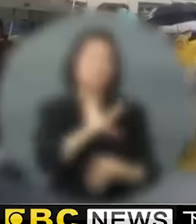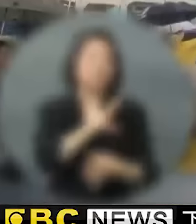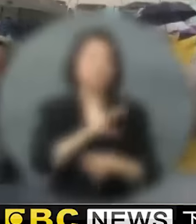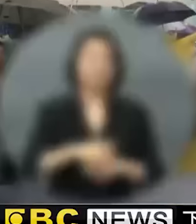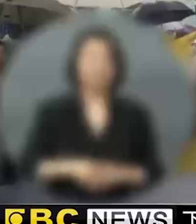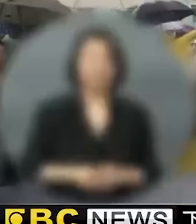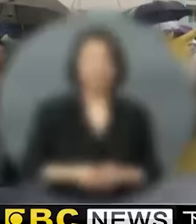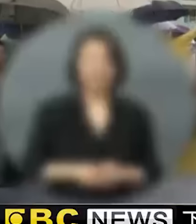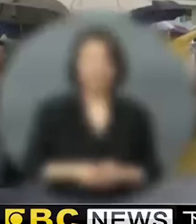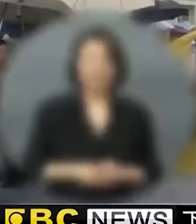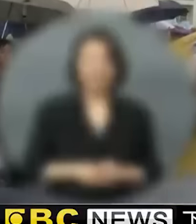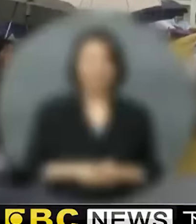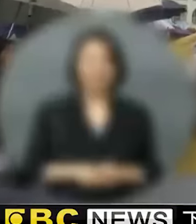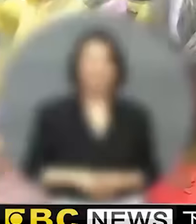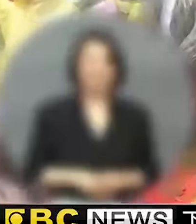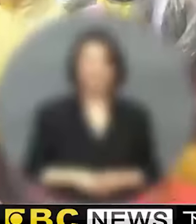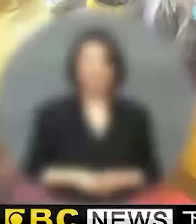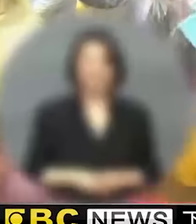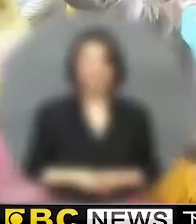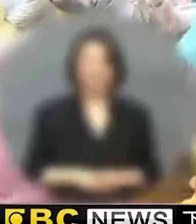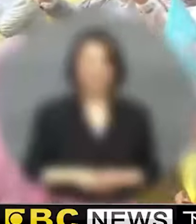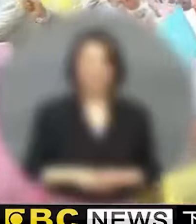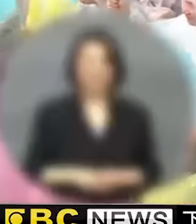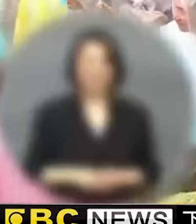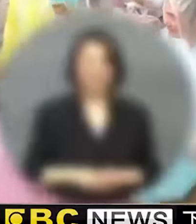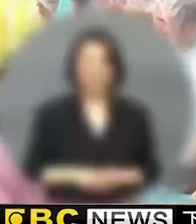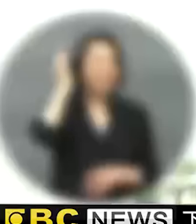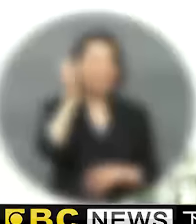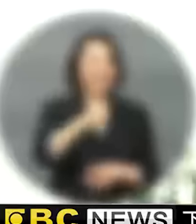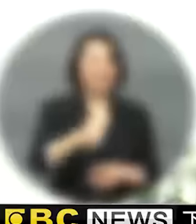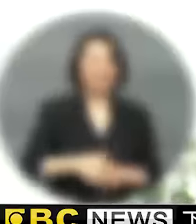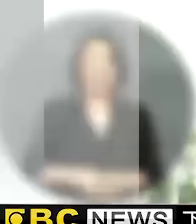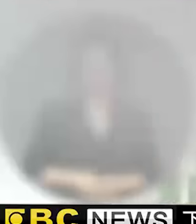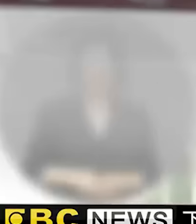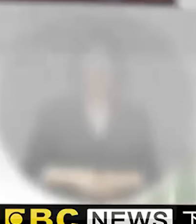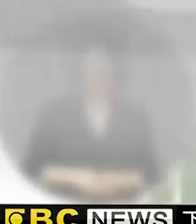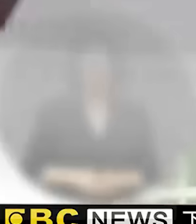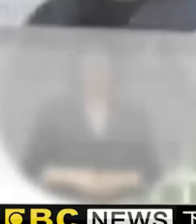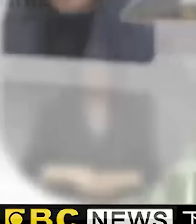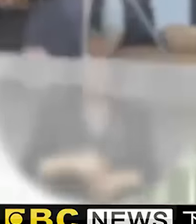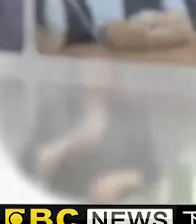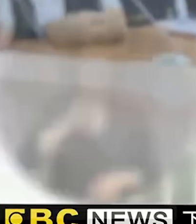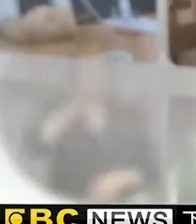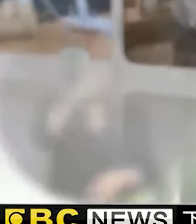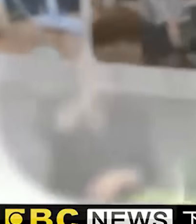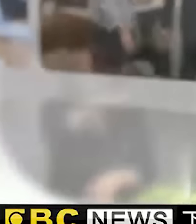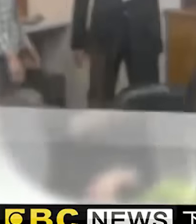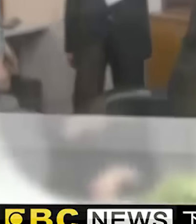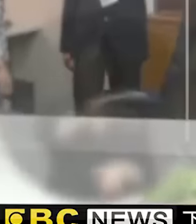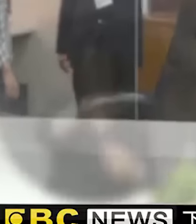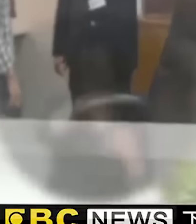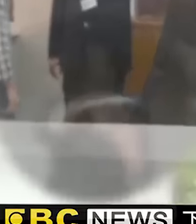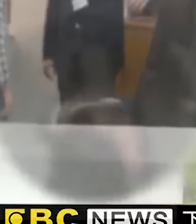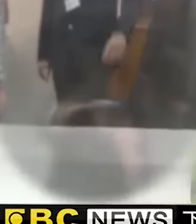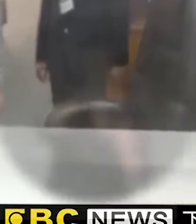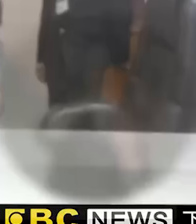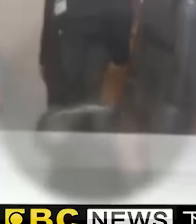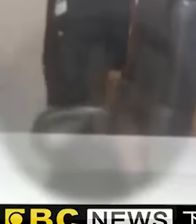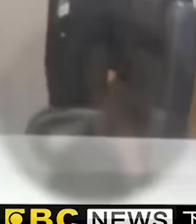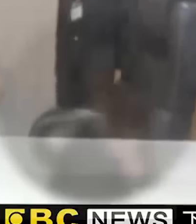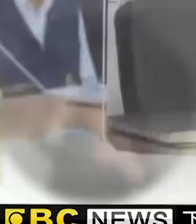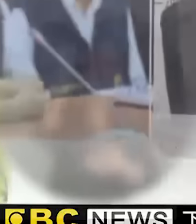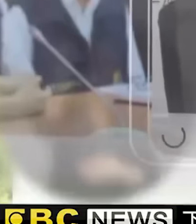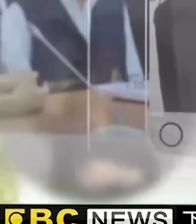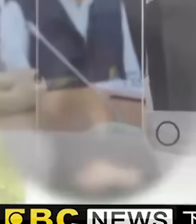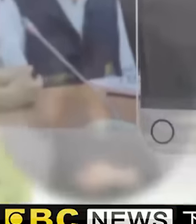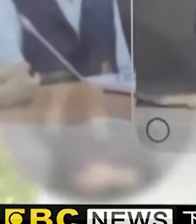组政党攻总统大位，他的目标更大了，身边却已不见老臣蔡壁如，还有曾在金华城弊